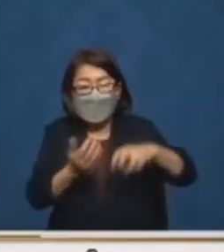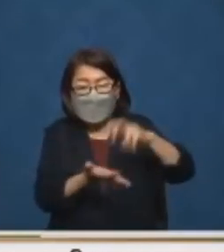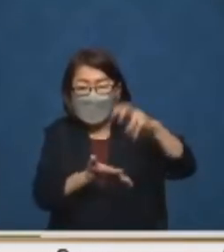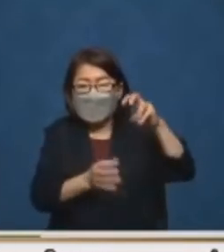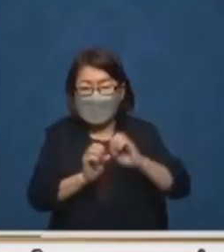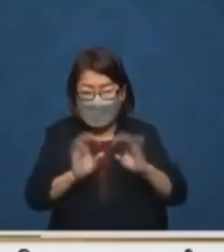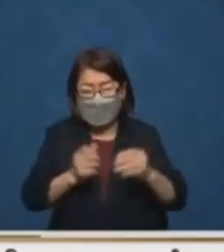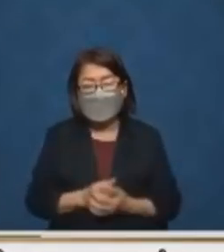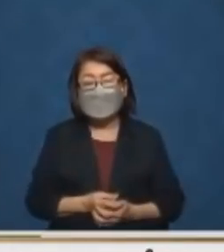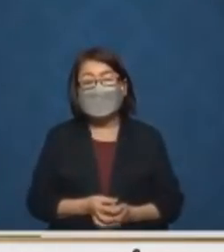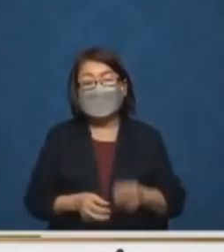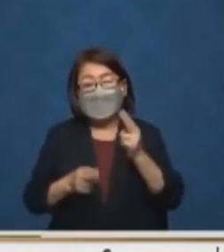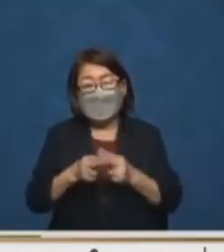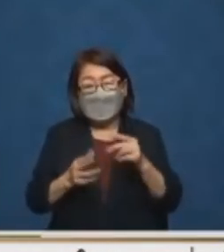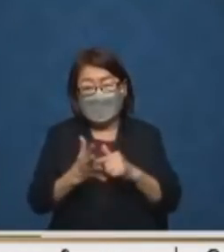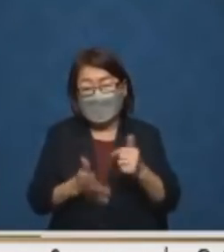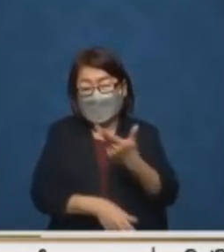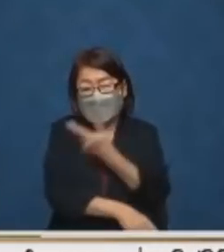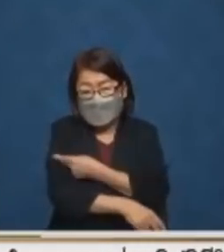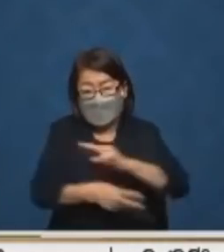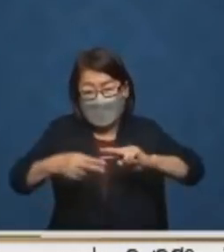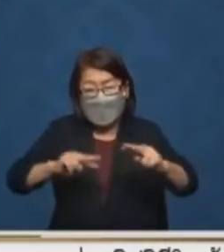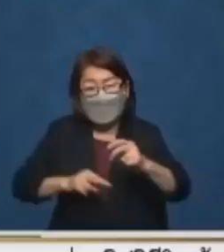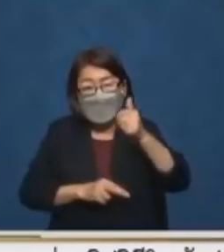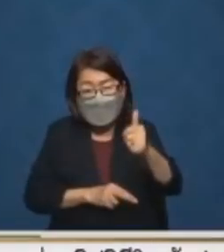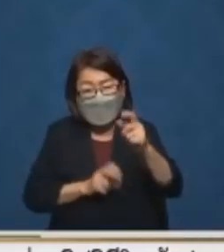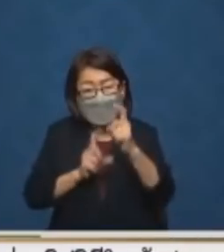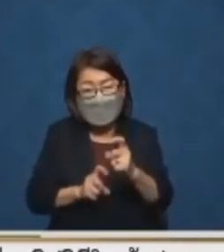การฉีดวัคซีนดัก่าวไม่เป็อัตลายกับพี่น้องประชาชนหอไม่